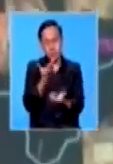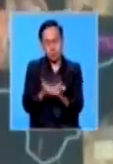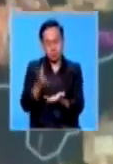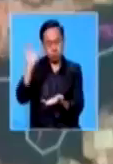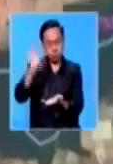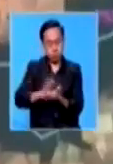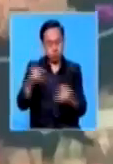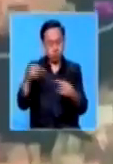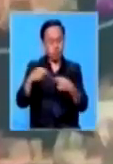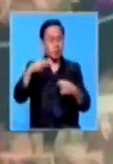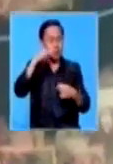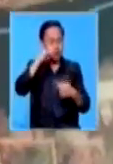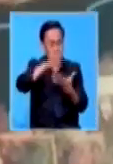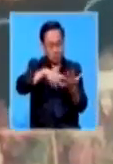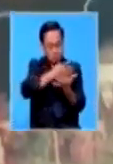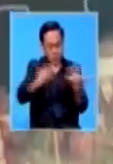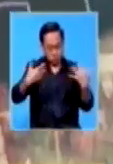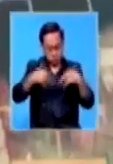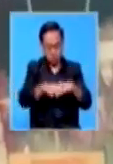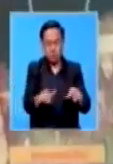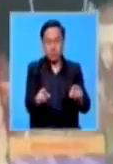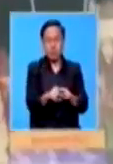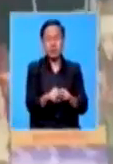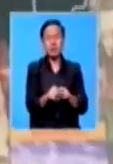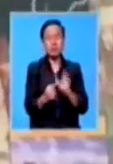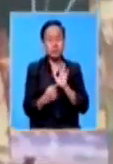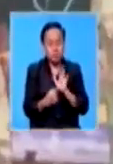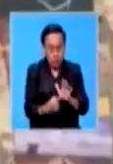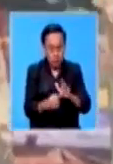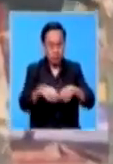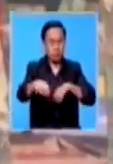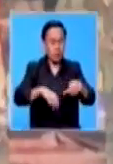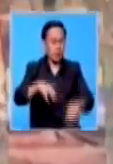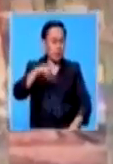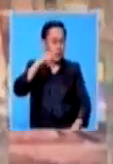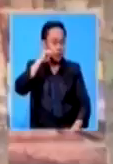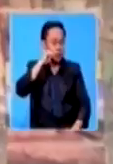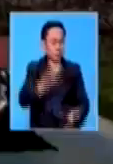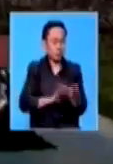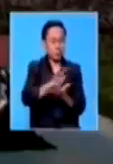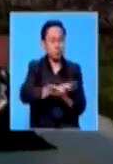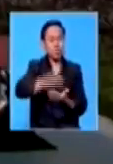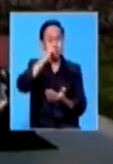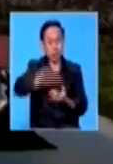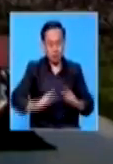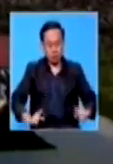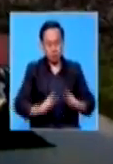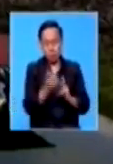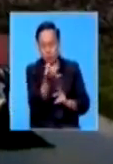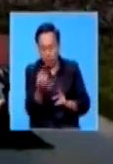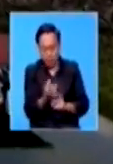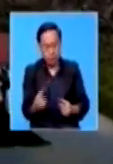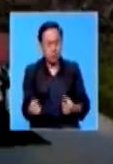แต่ละกระทรวงให้มันสอดคล้องกับแผนงานหลักตรงนี้เพราะนั้นนี่คือการบริหารจัดการน้ำทั้งระบบแล้วก็แต่ละส่วนมาอยู่ในส่วนนี้ส่วนนี้ส่